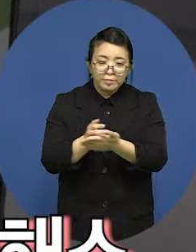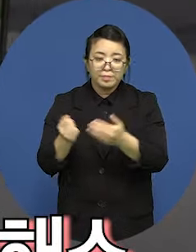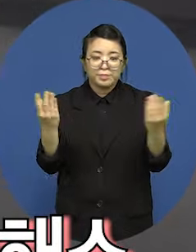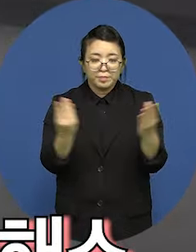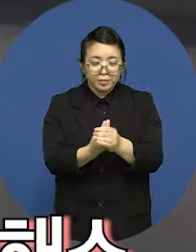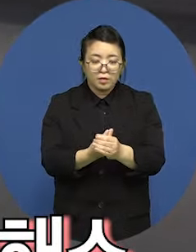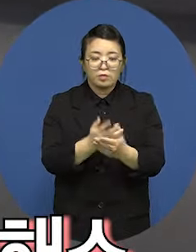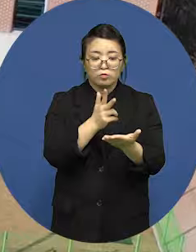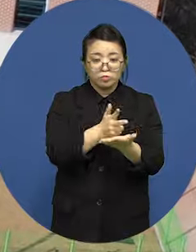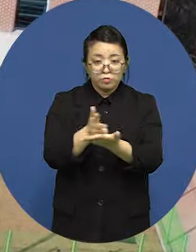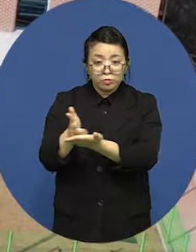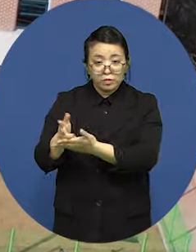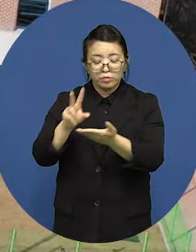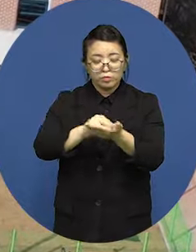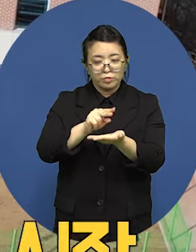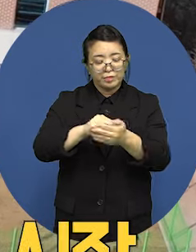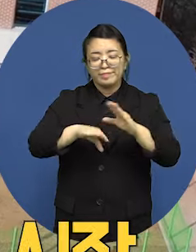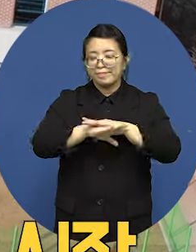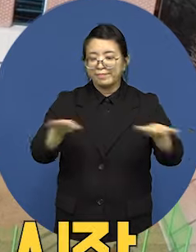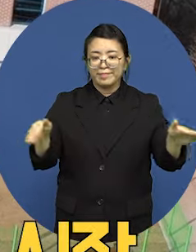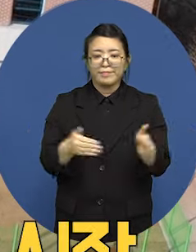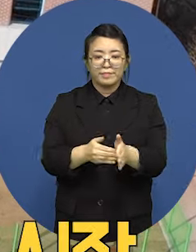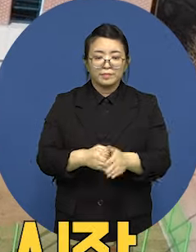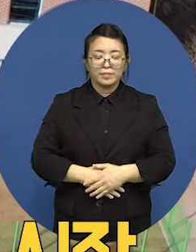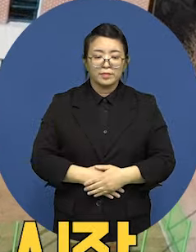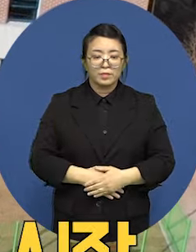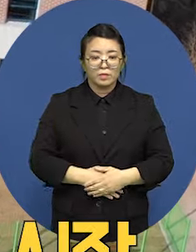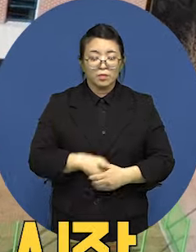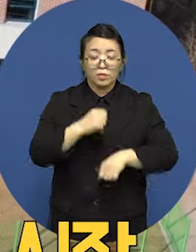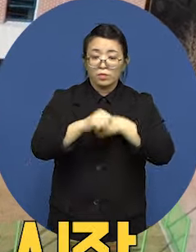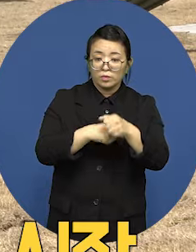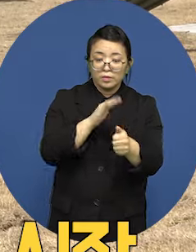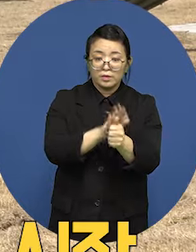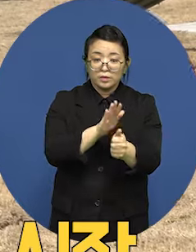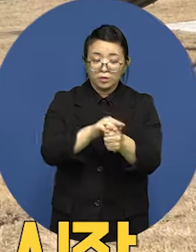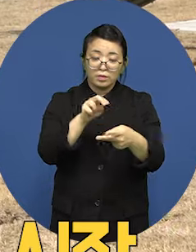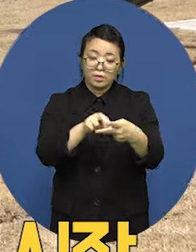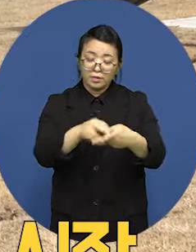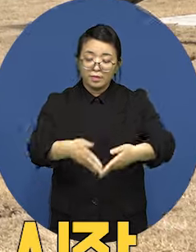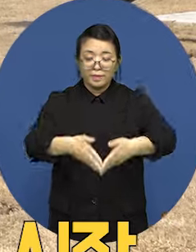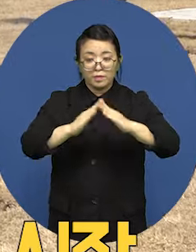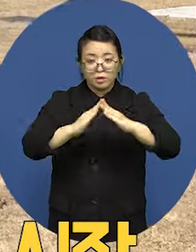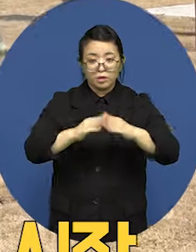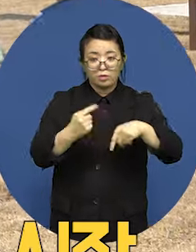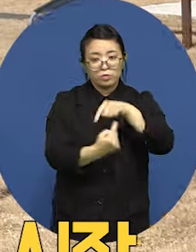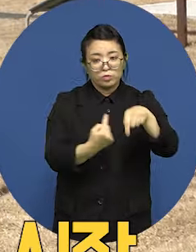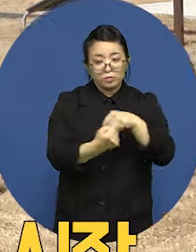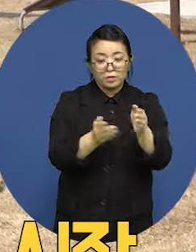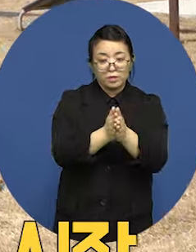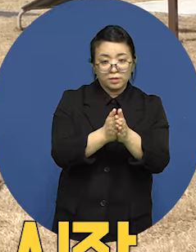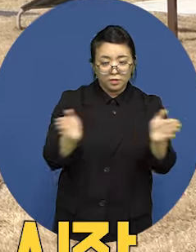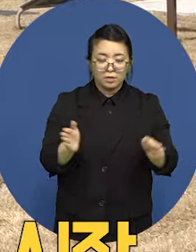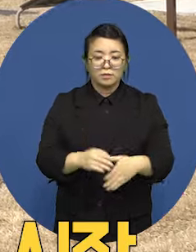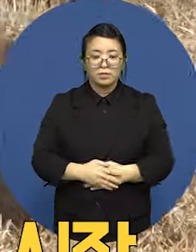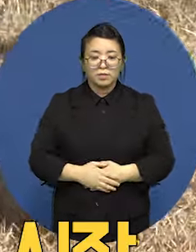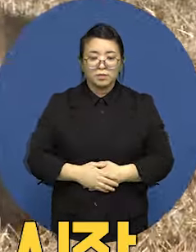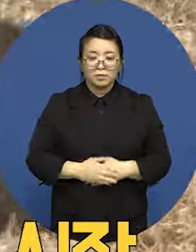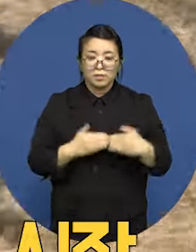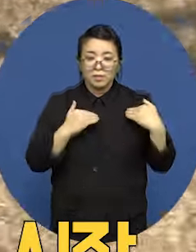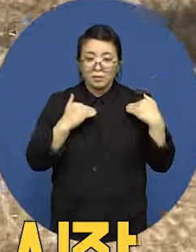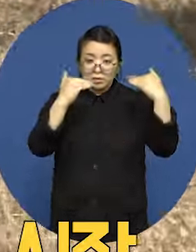해소했습니다. 반려동물 지원센터를 준공하고 본격적인 운영을 시작했고요. 성숙한 반려문화 조성에